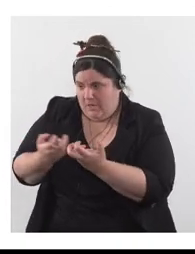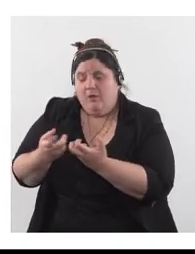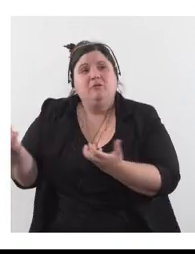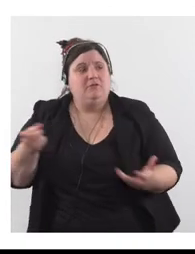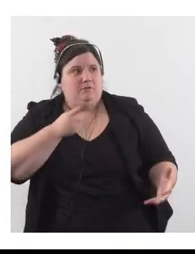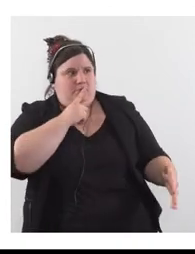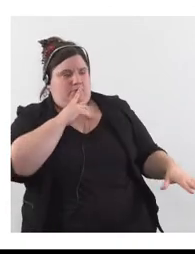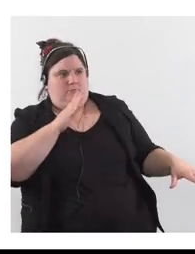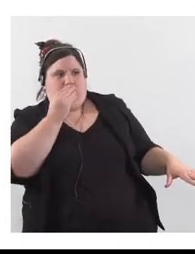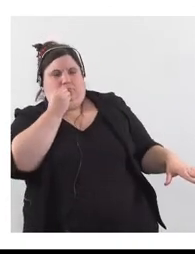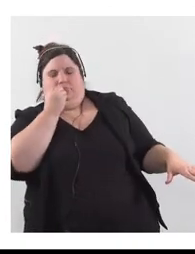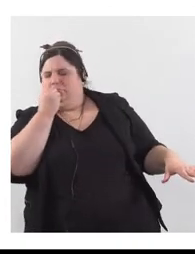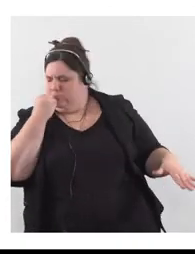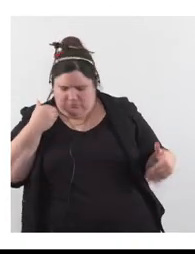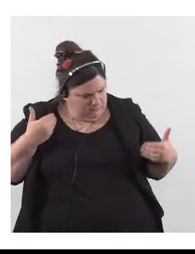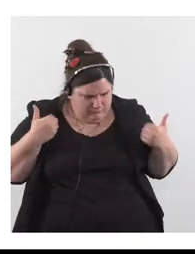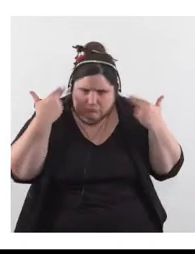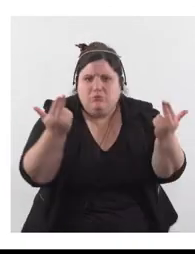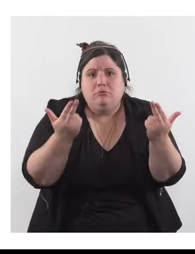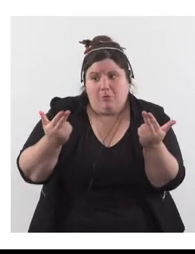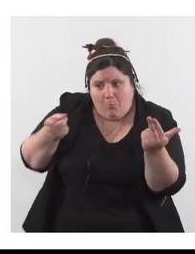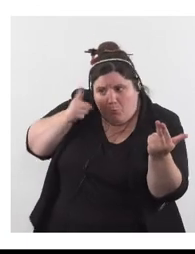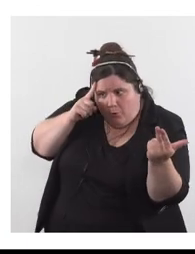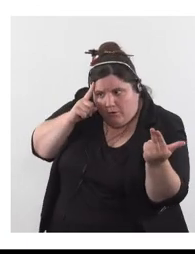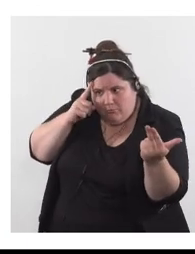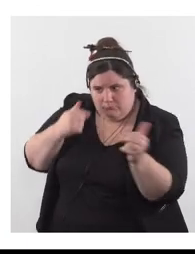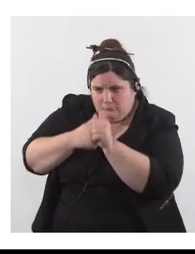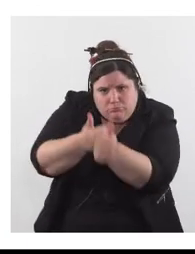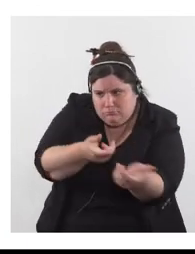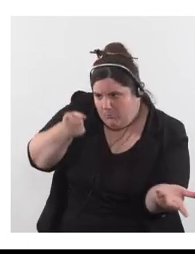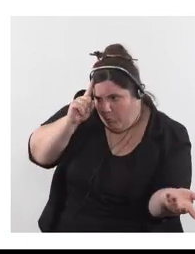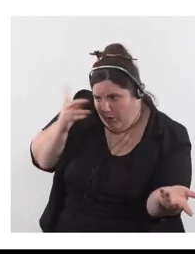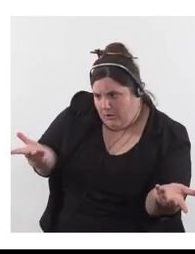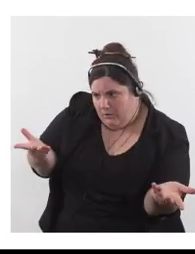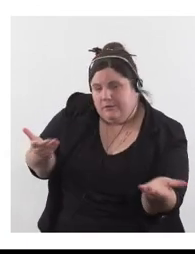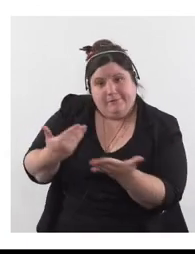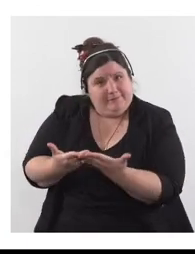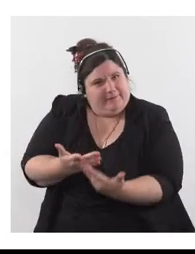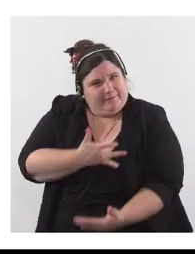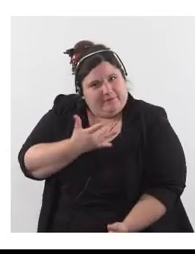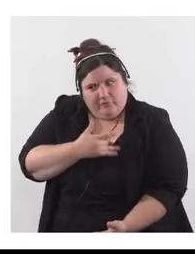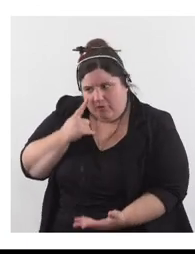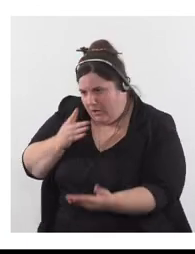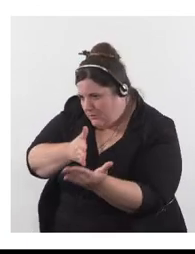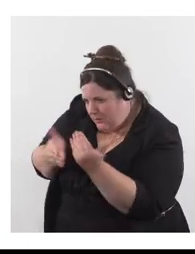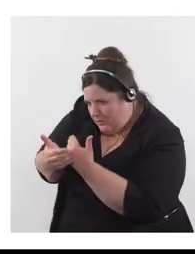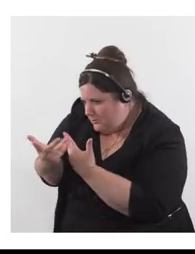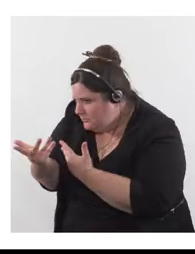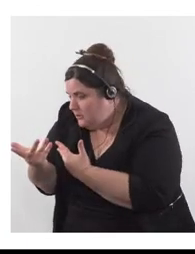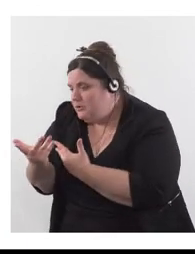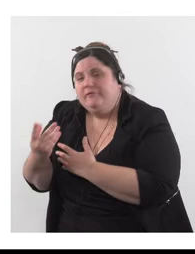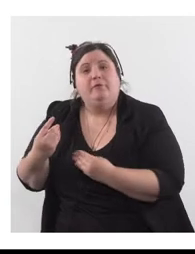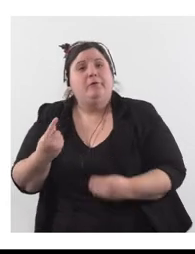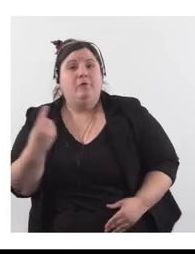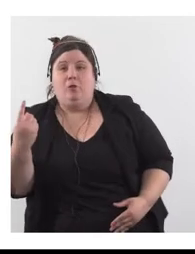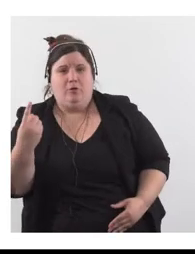bougé. Et ce qui est intéressant dans cette recherche, c'est qu'on voit que dans la position de la victime, elle a besoin autour d'elle